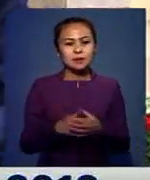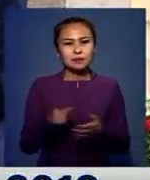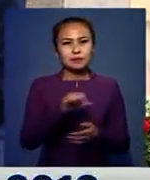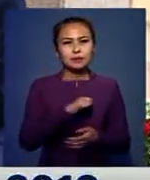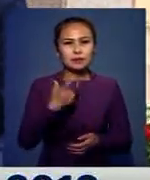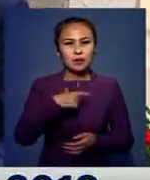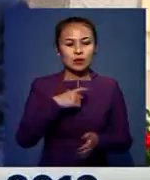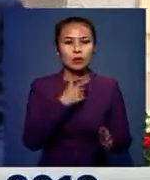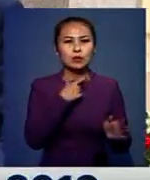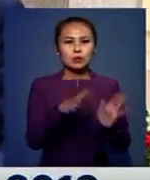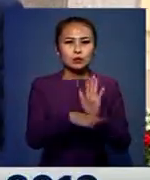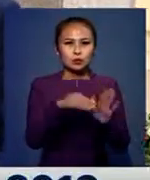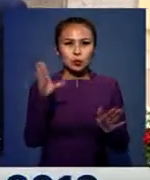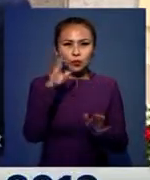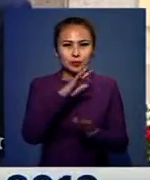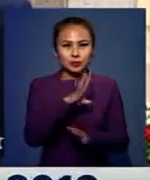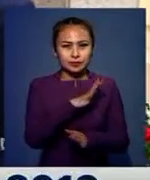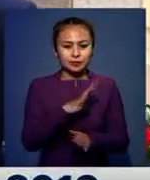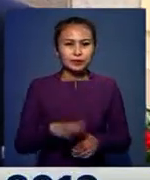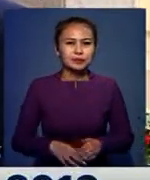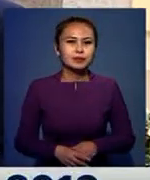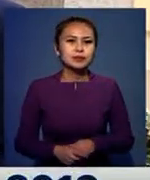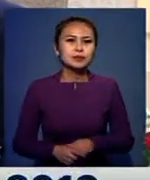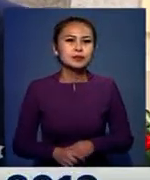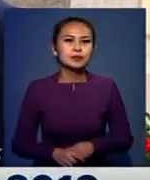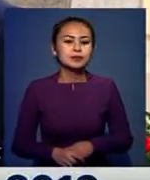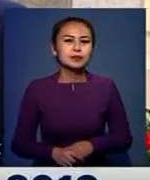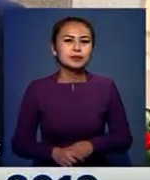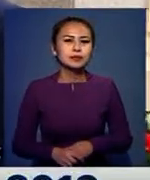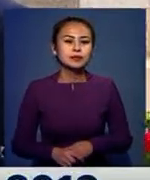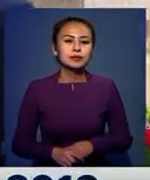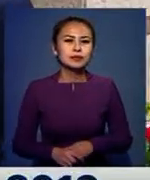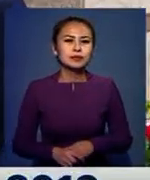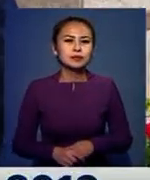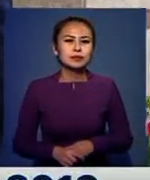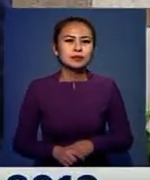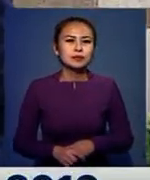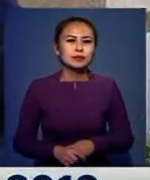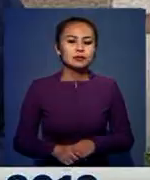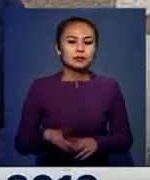өзіңіз дауыс беріп үлгердіңіз бе осы жерде жүрген? Дауыс бердік қой.